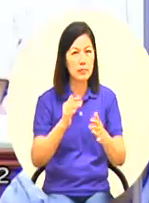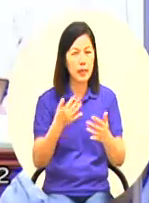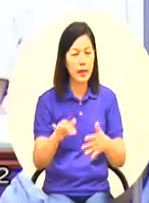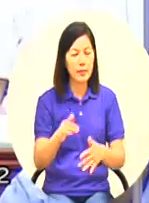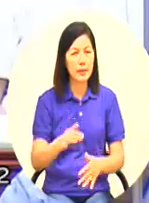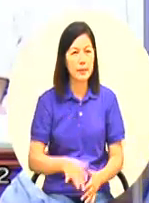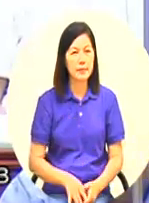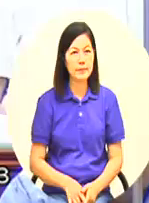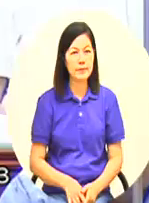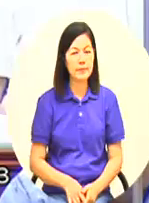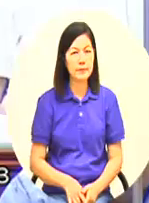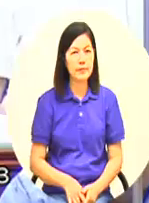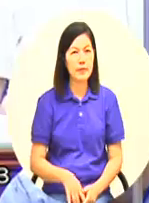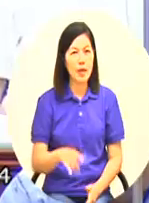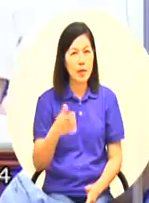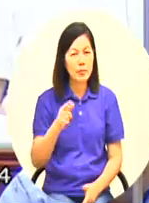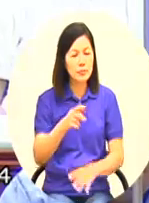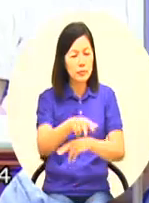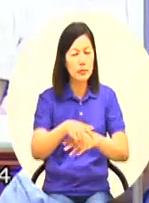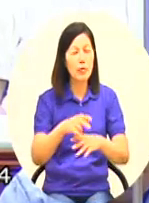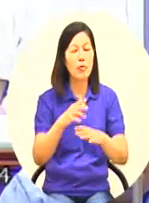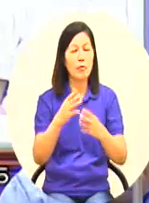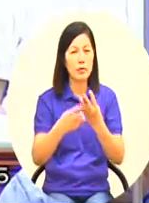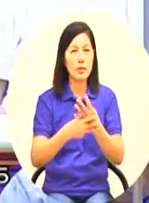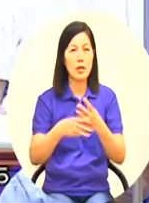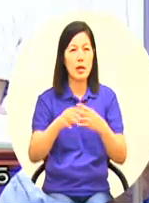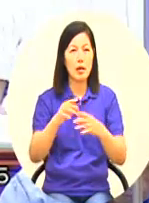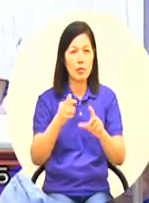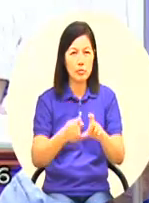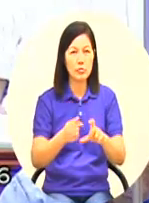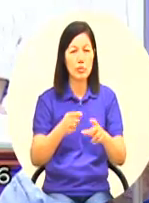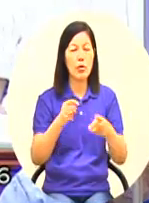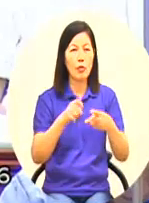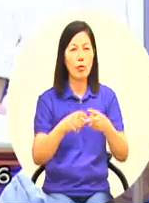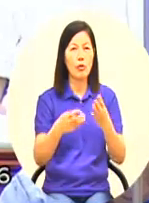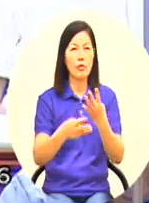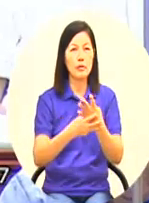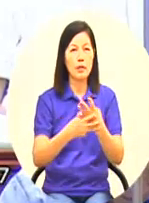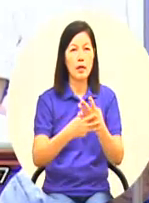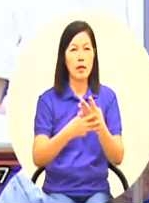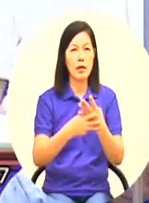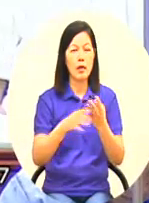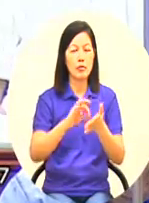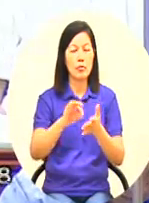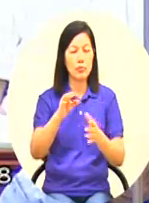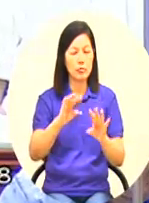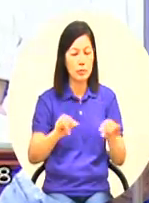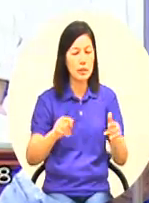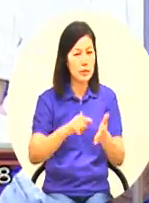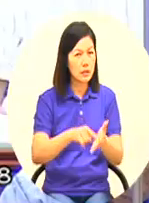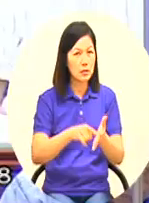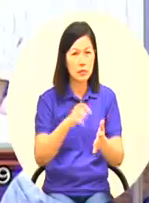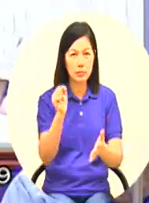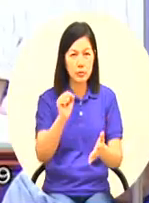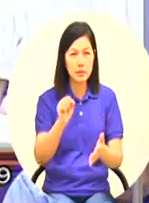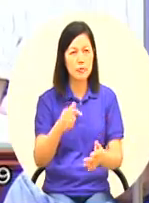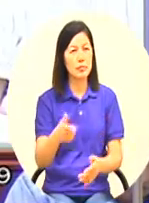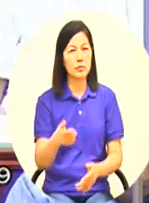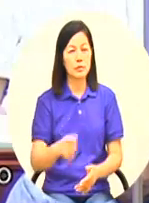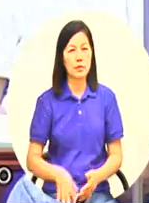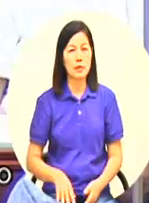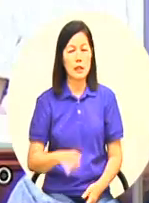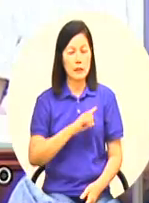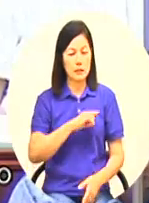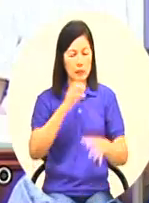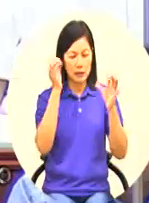并不是讲伫农业区、伫工业用地，伊袂当来申请。按这个自治条例是要补